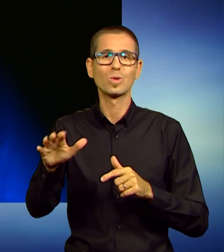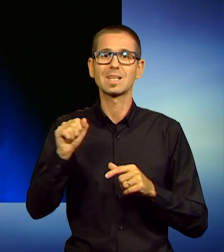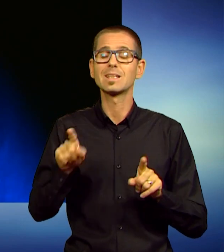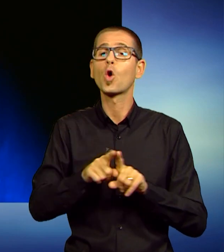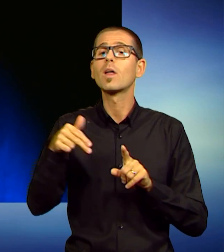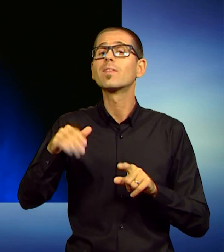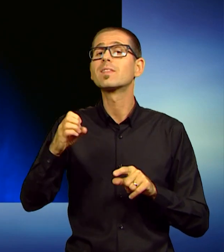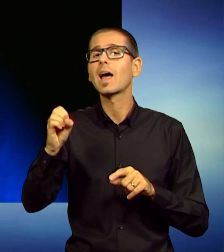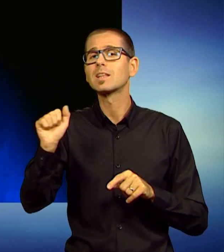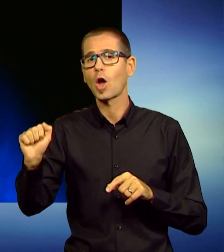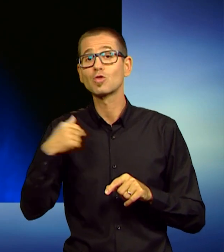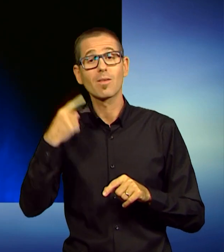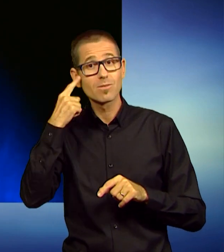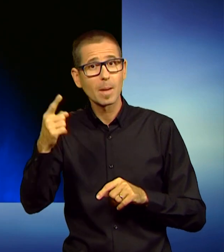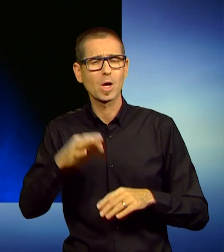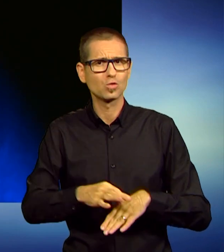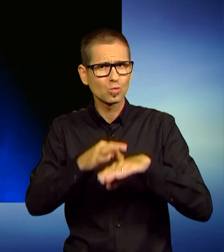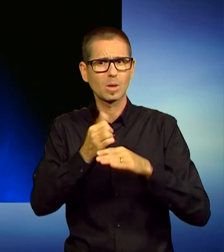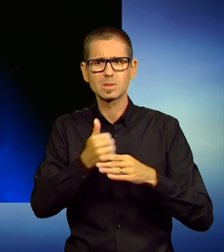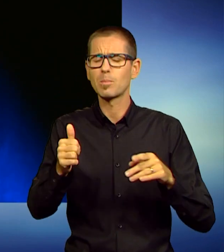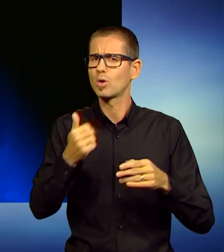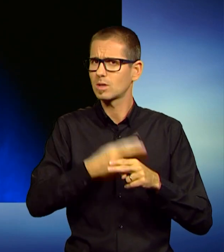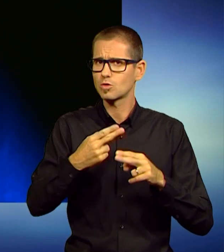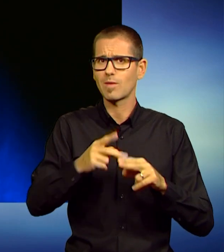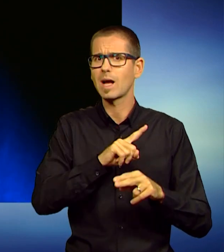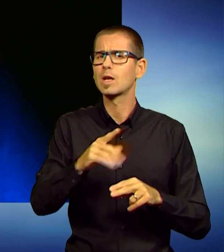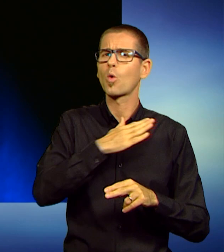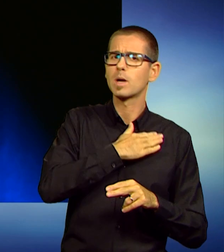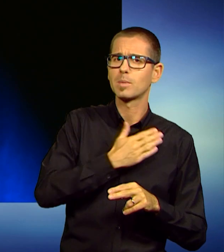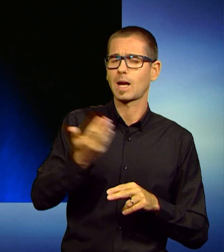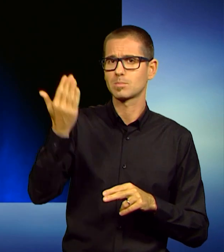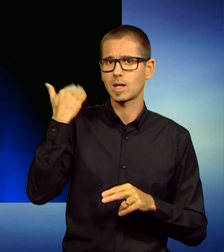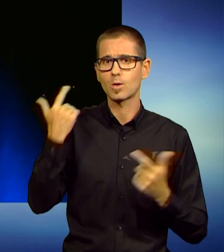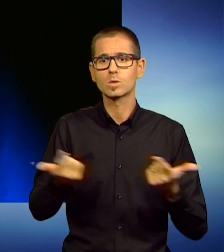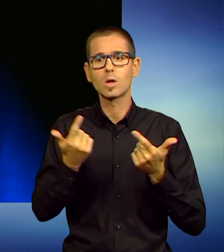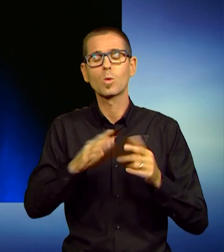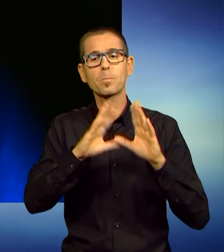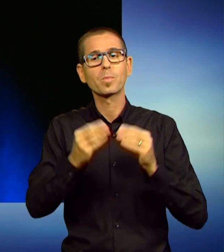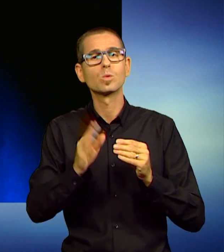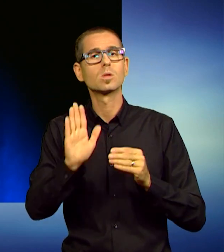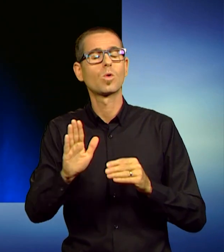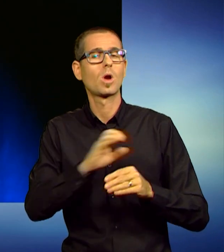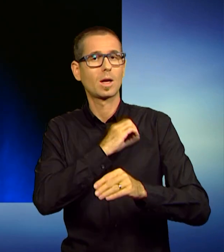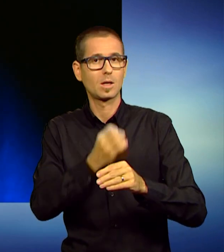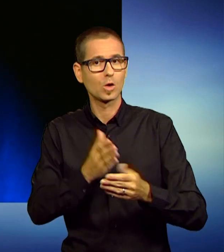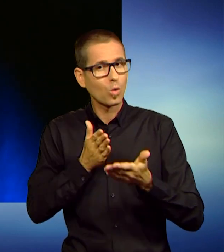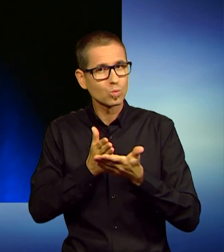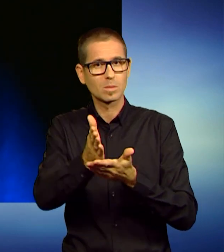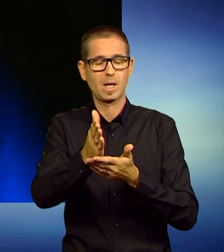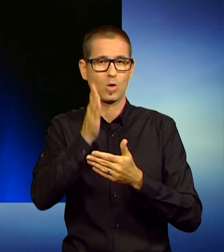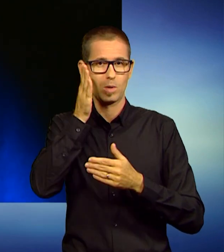Nataša vem in čutim, da le država, ki ni obremenjena s preteklostjo, lahko vso svojo energijo usmeri v